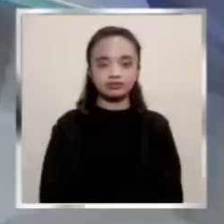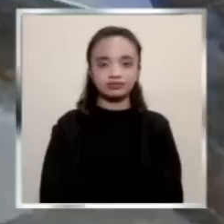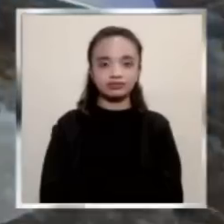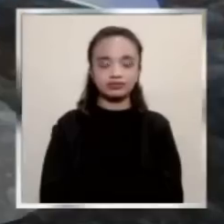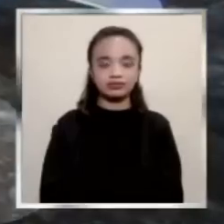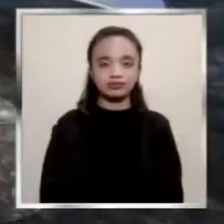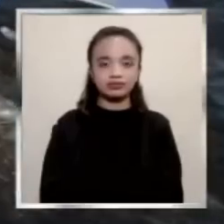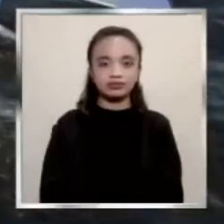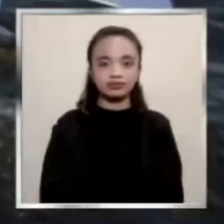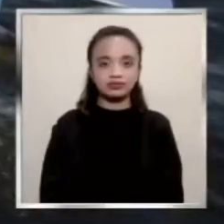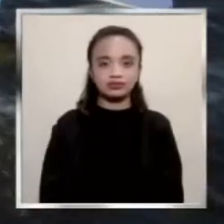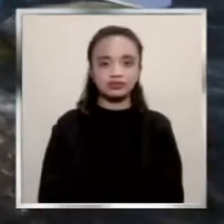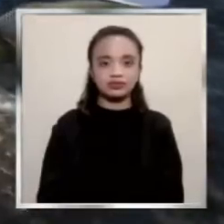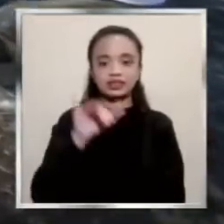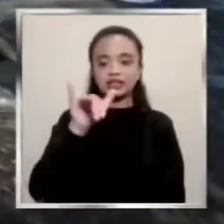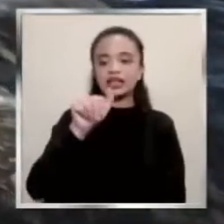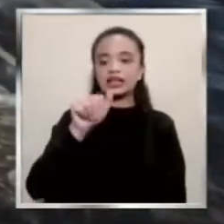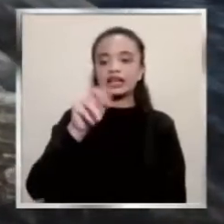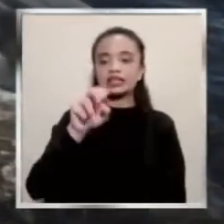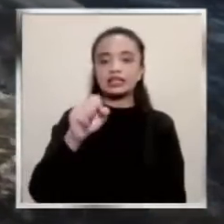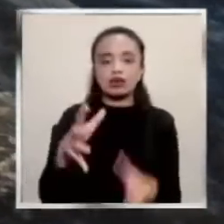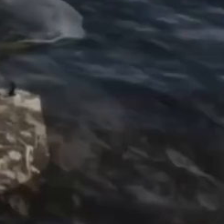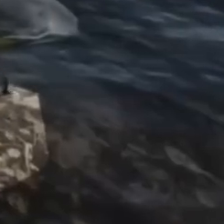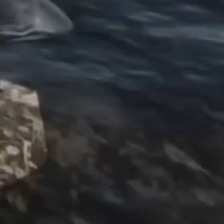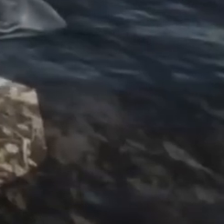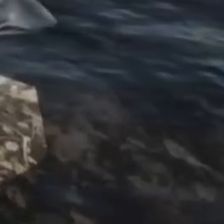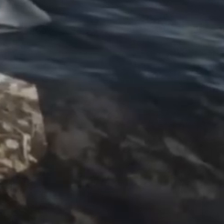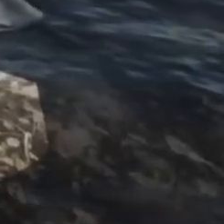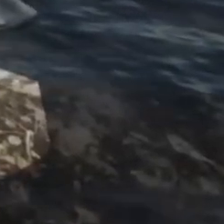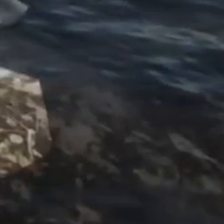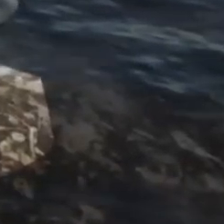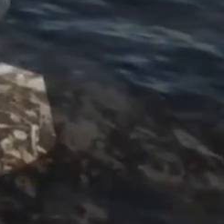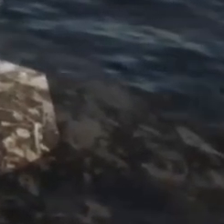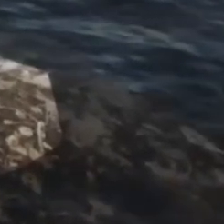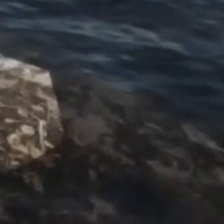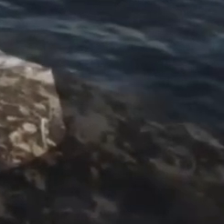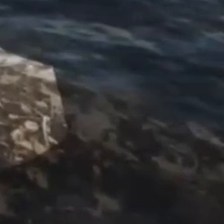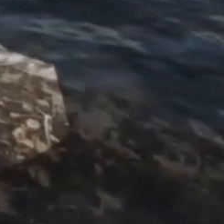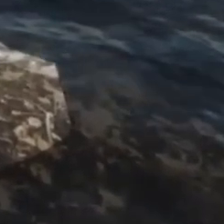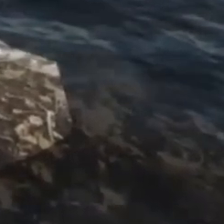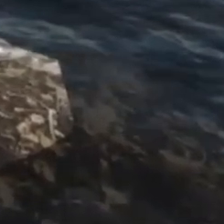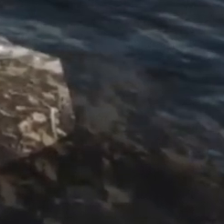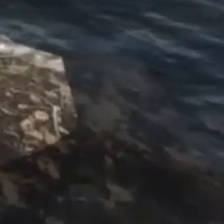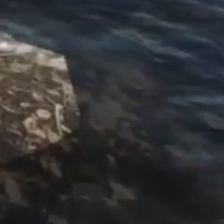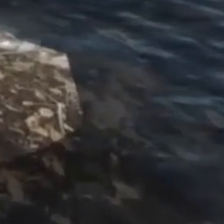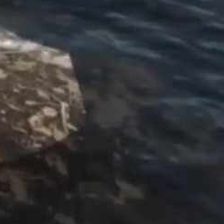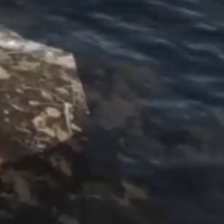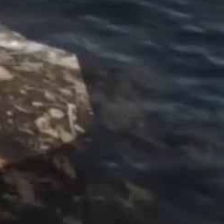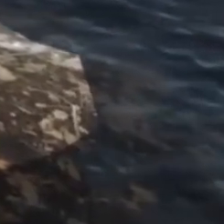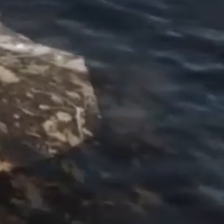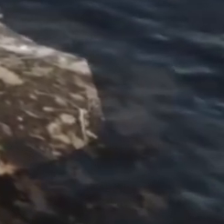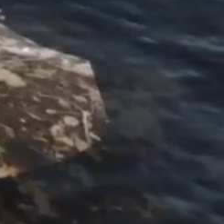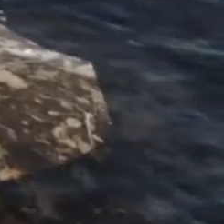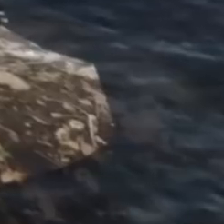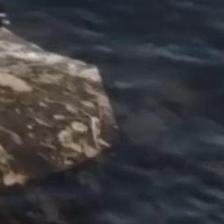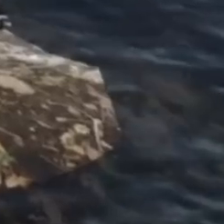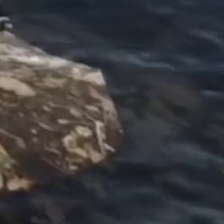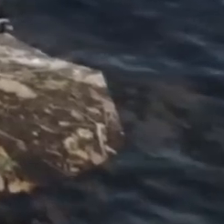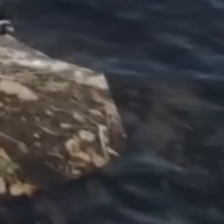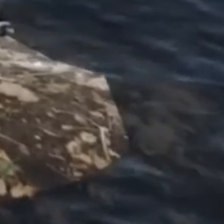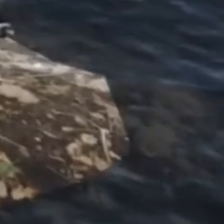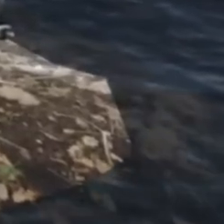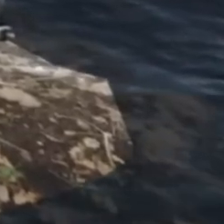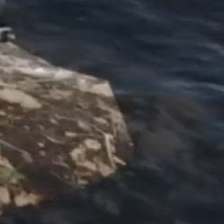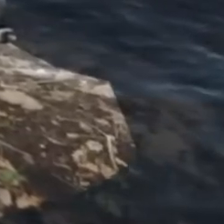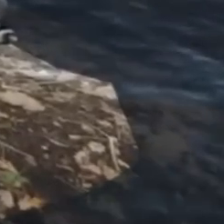Ang mga Yangtze Giant Softshell Turtle na tinaguri ang world's rarest turtle species, nanganganib na ngayong ma-extinct, lalo't dalawa na